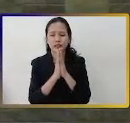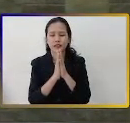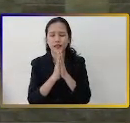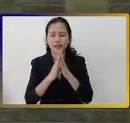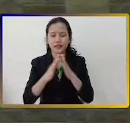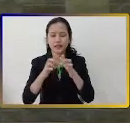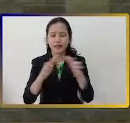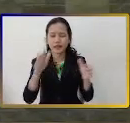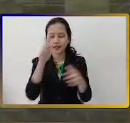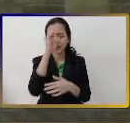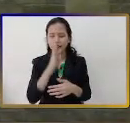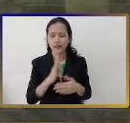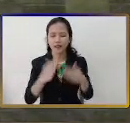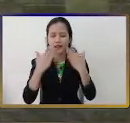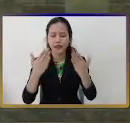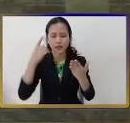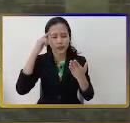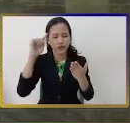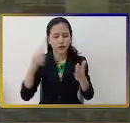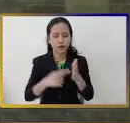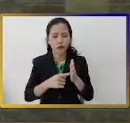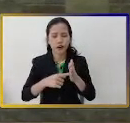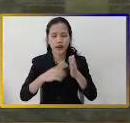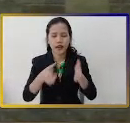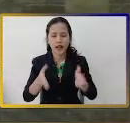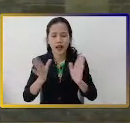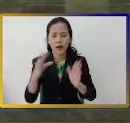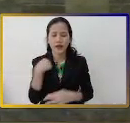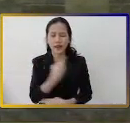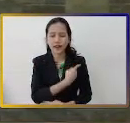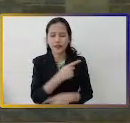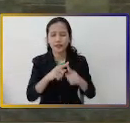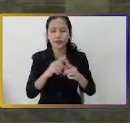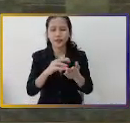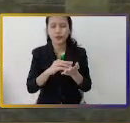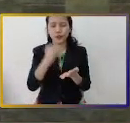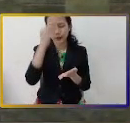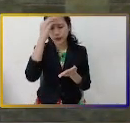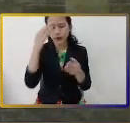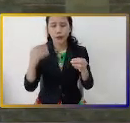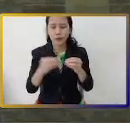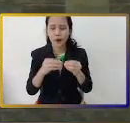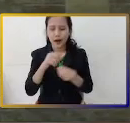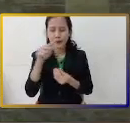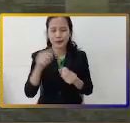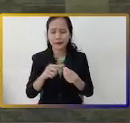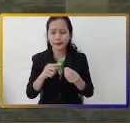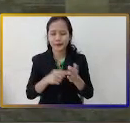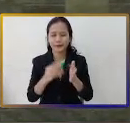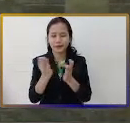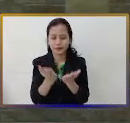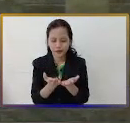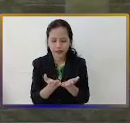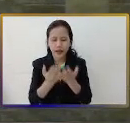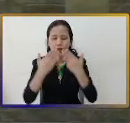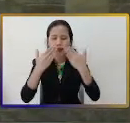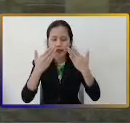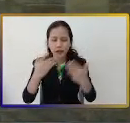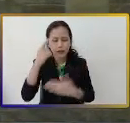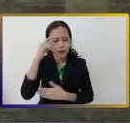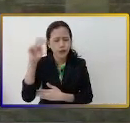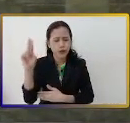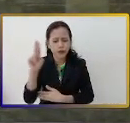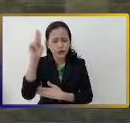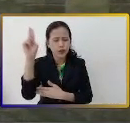for allowing us to learn from your word. Salamat po sa panibagong buhay at panibagong kalakasan na inyo pong ibinigay po sa amin, O